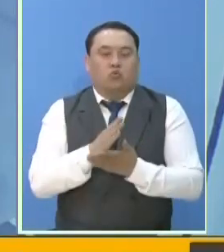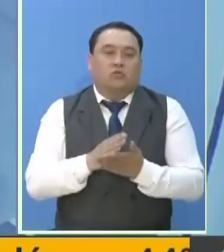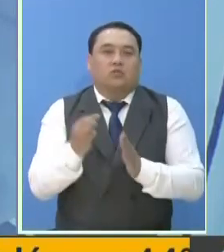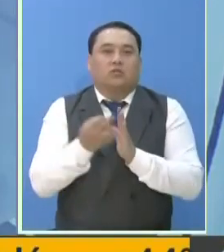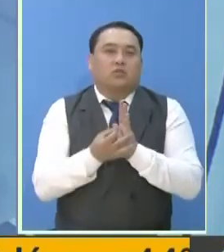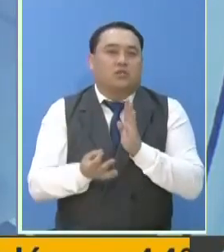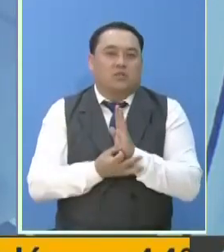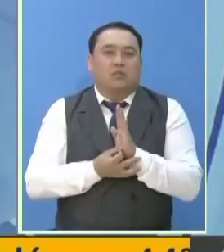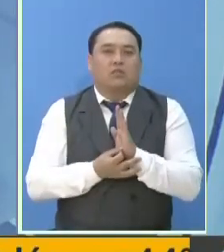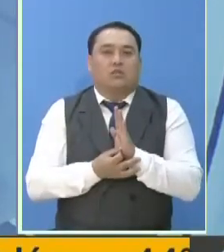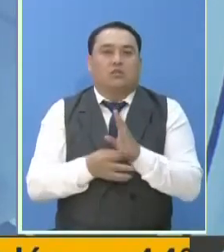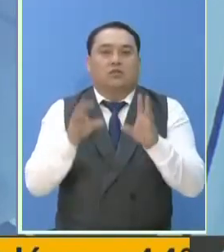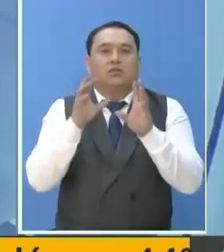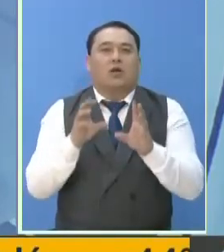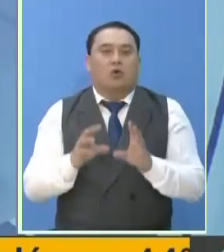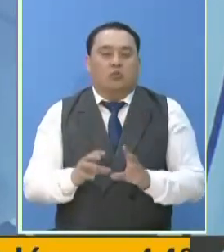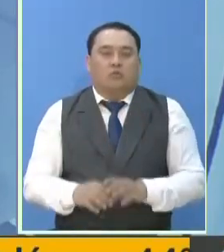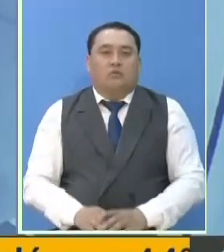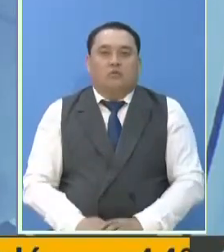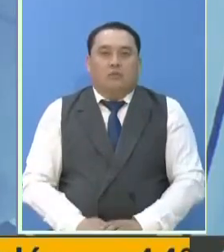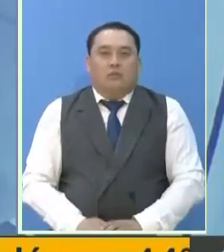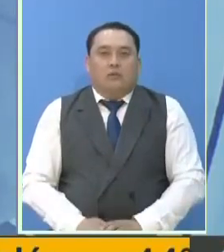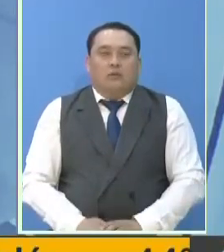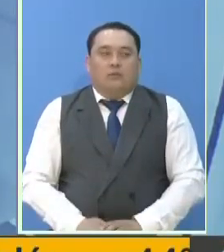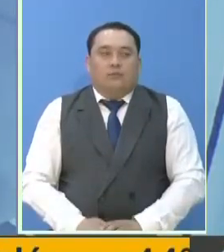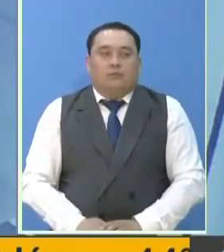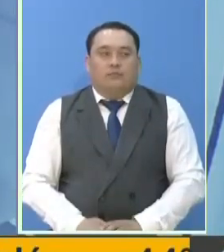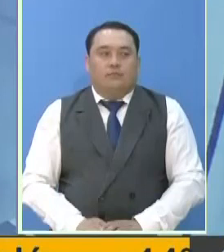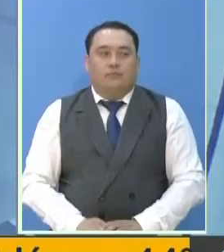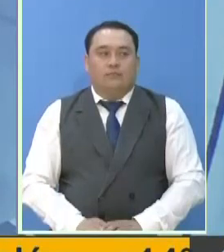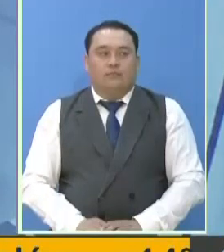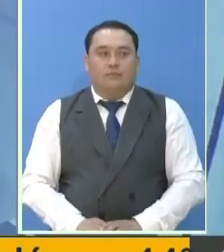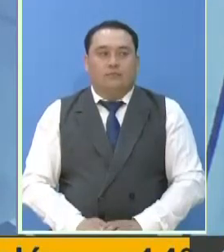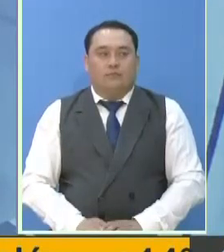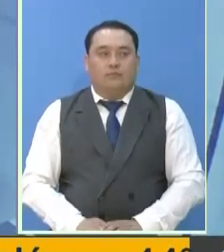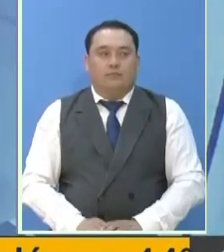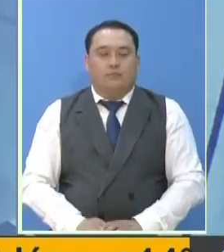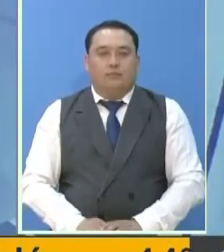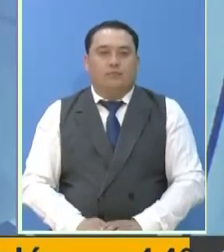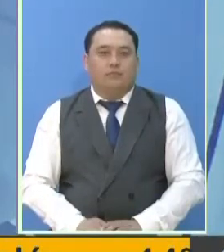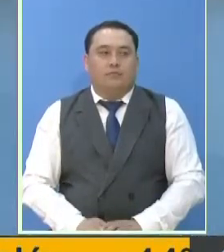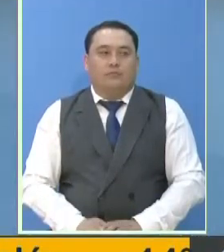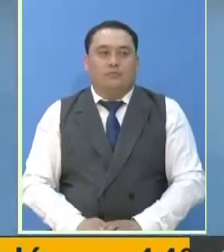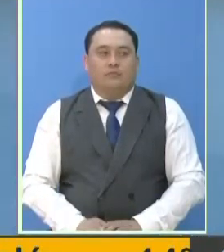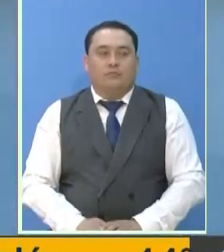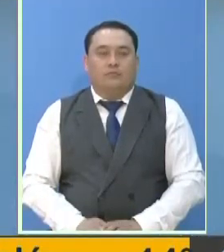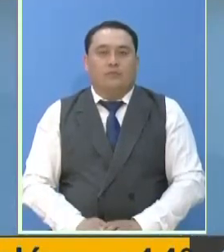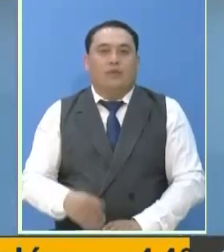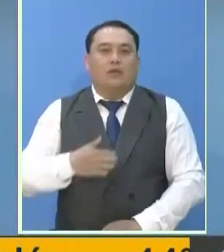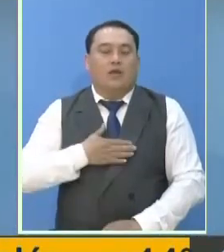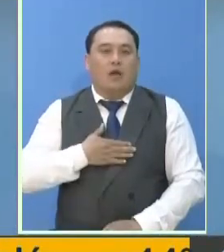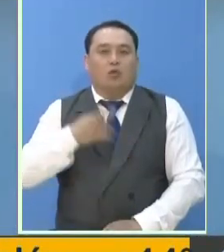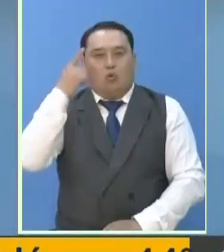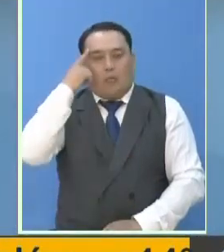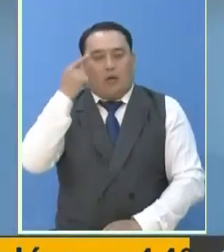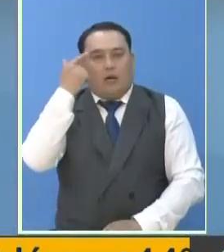тест, один на законодательство, второй на компетенции. И оба имеют пороговое значение. Замечательно, спасибо. Ну, я думаю, что